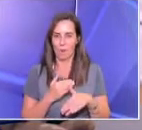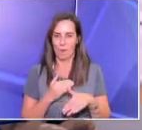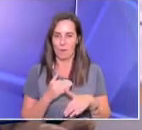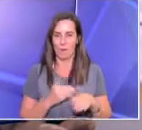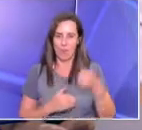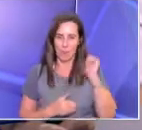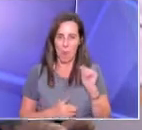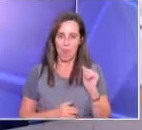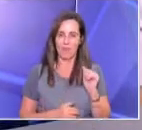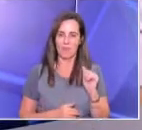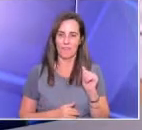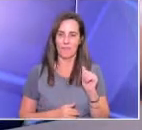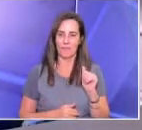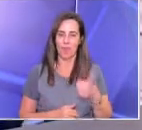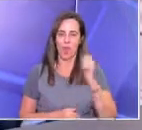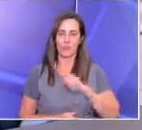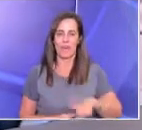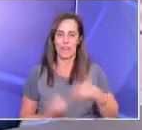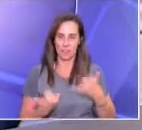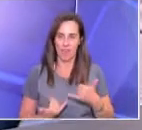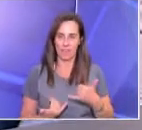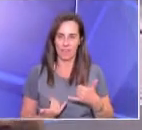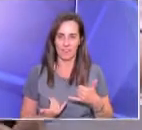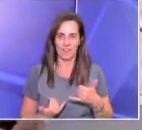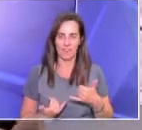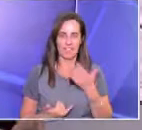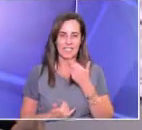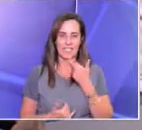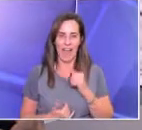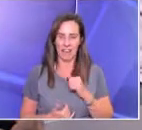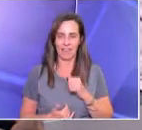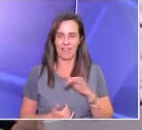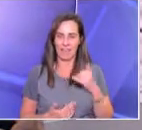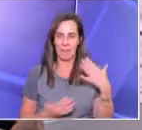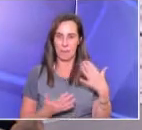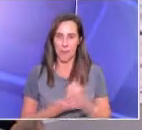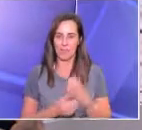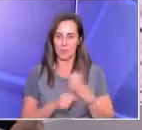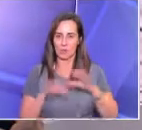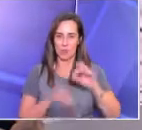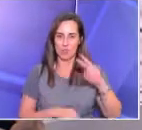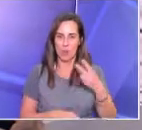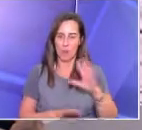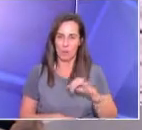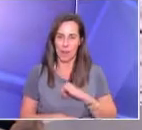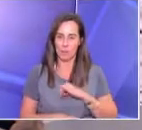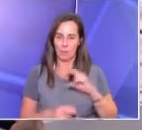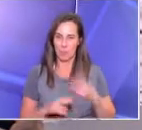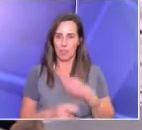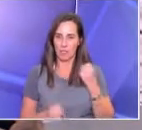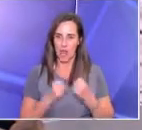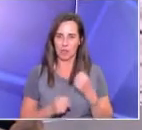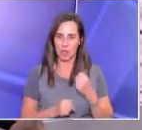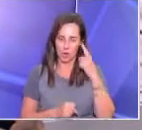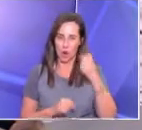הראשון. ראש העיר המכהן, ישראל זינגר, כן מצליח לכפות סיבוב שני. מאוד מעניין, בדרך כלל קשה מאוד,